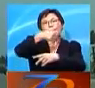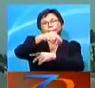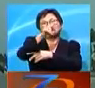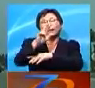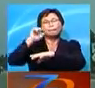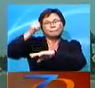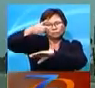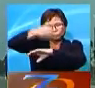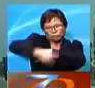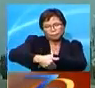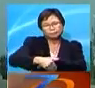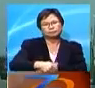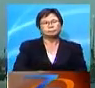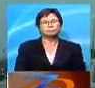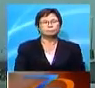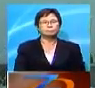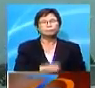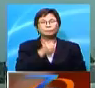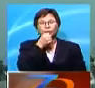Malam